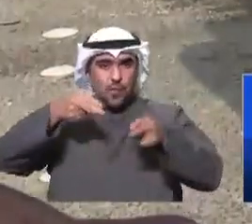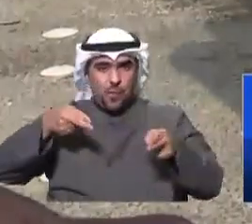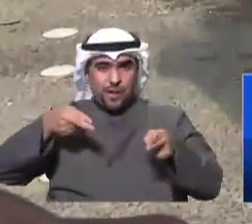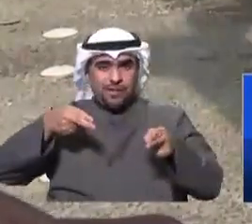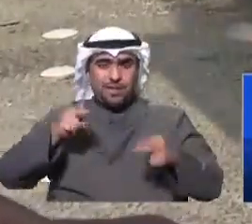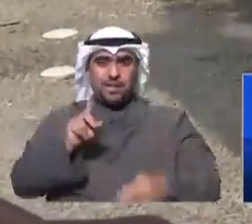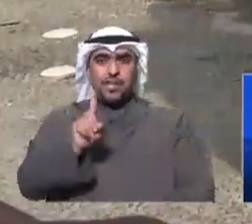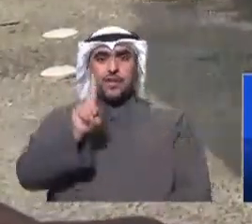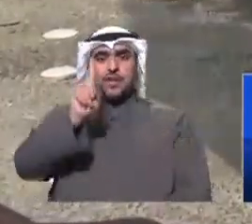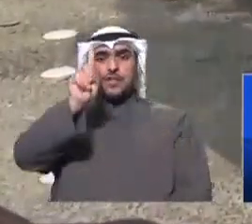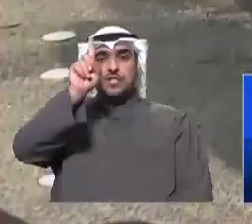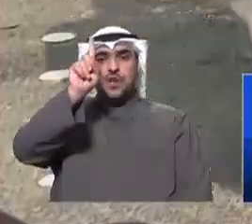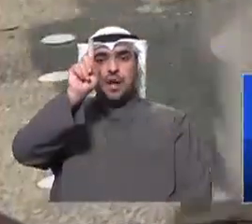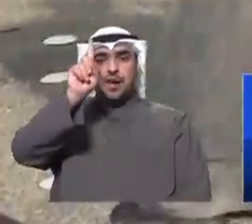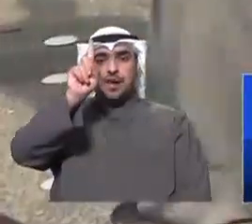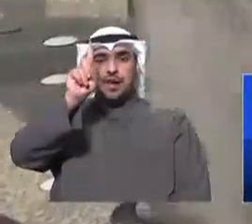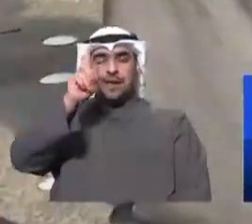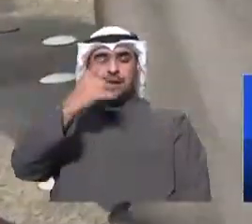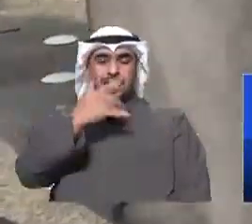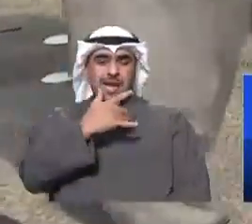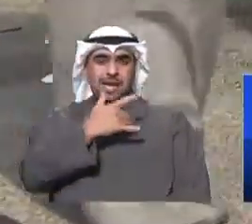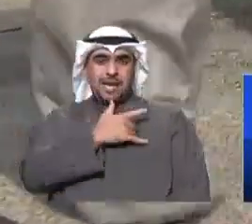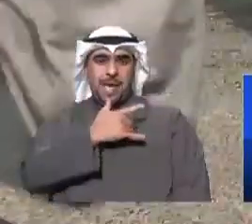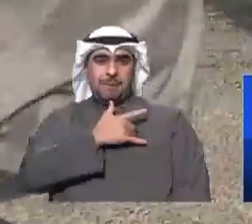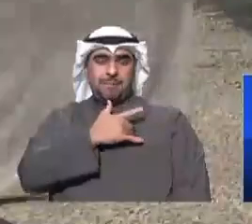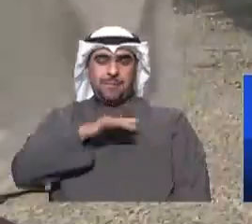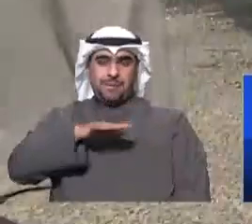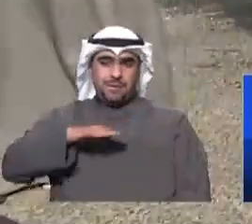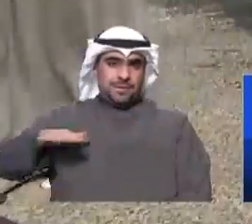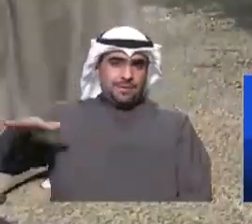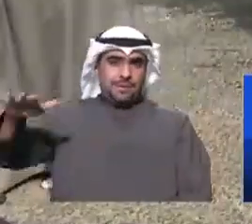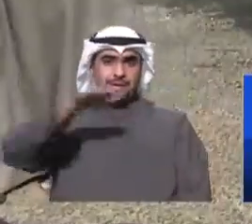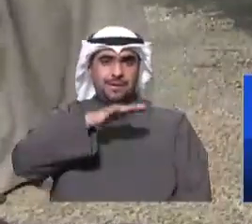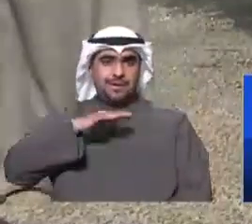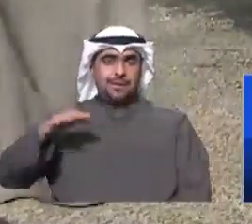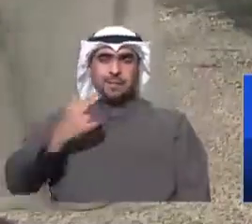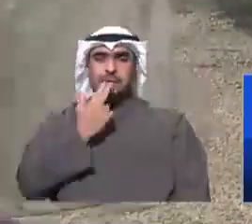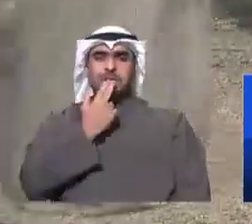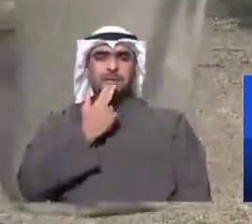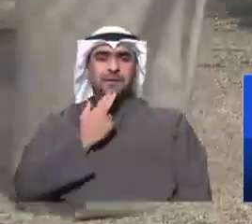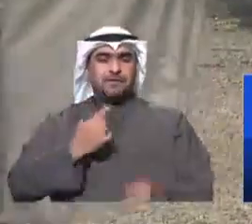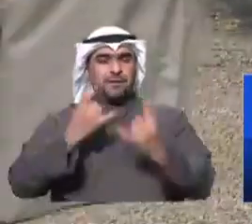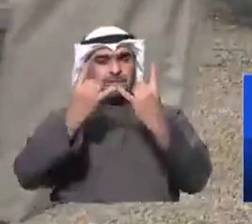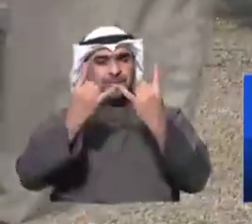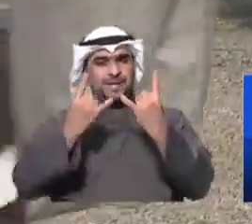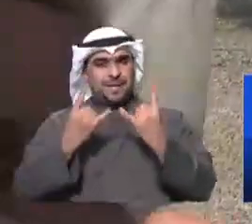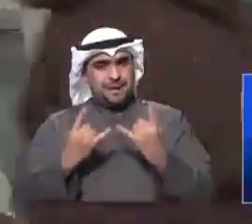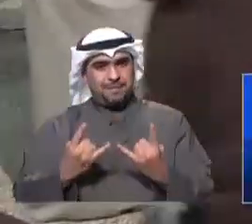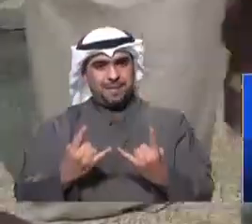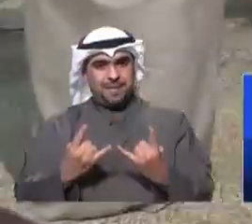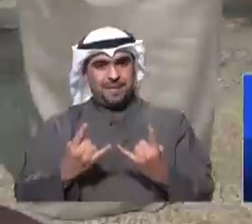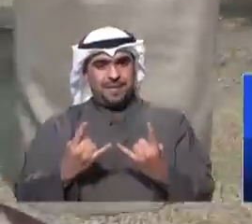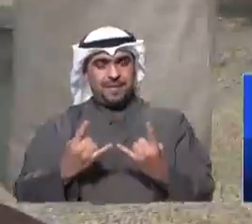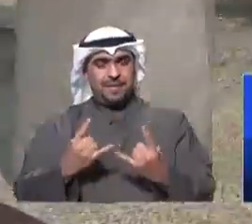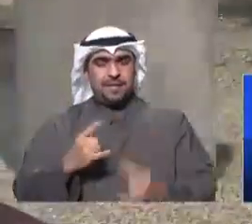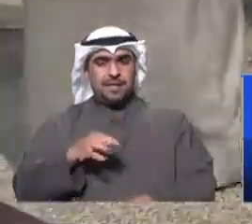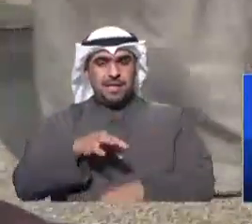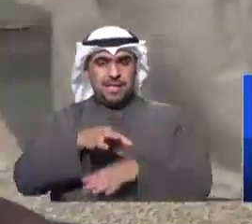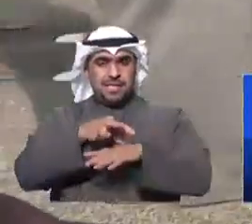يكون قلوب الكويتيين نظيفة وعلى قلب واحد، ما في إنسان في قلبه